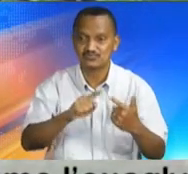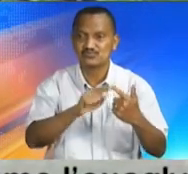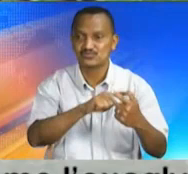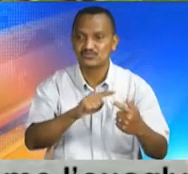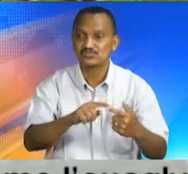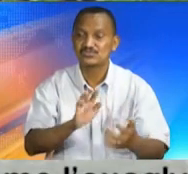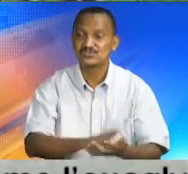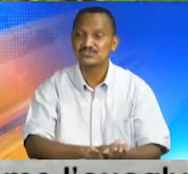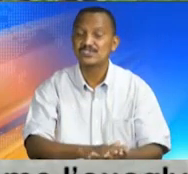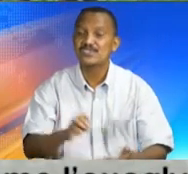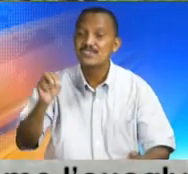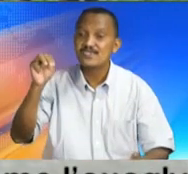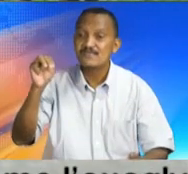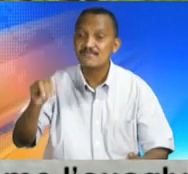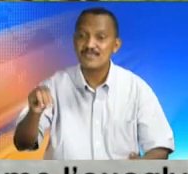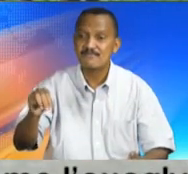aolia, dia ao koa zany